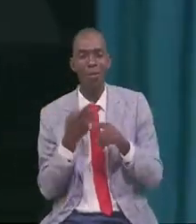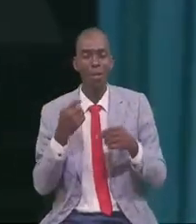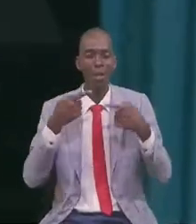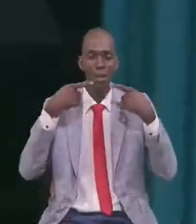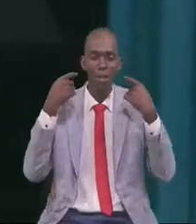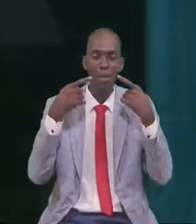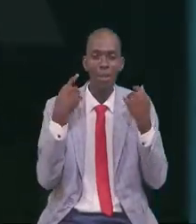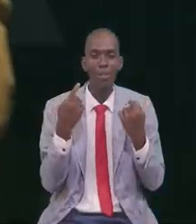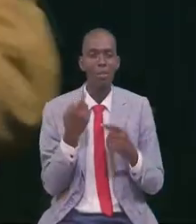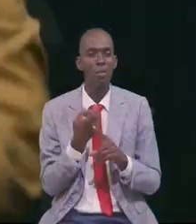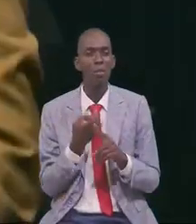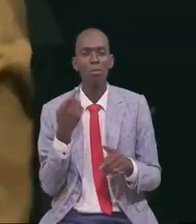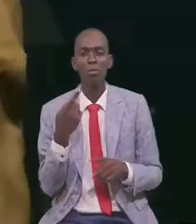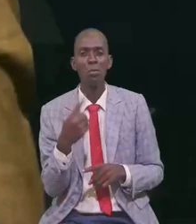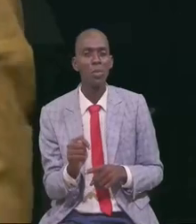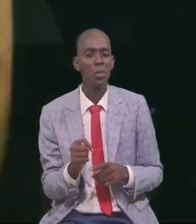du rire.